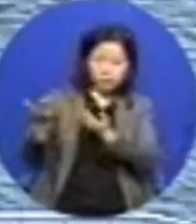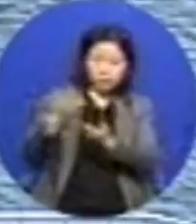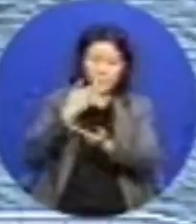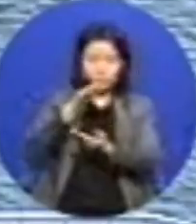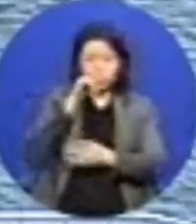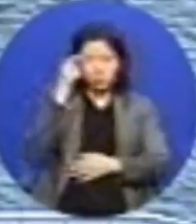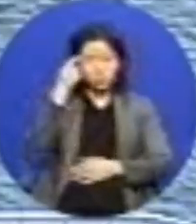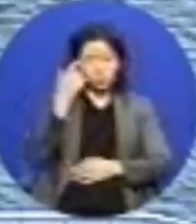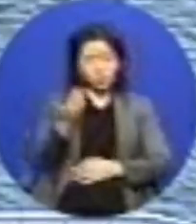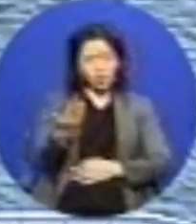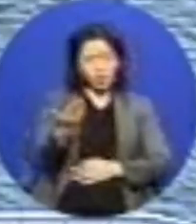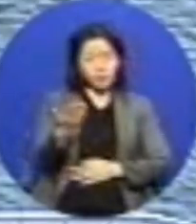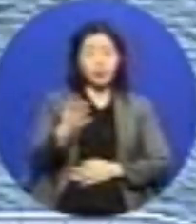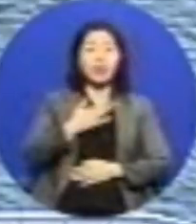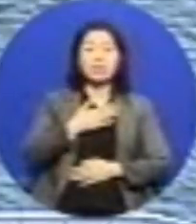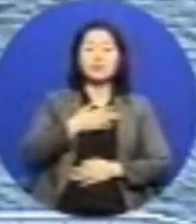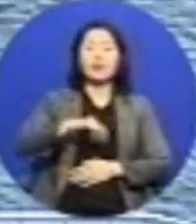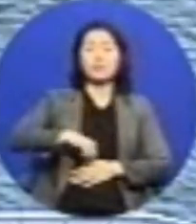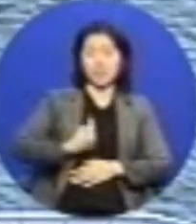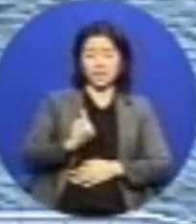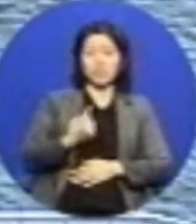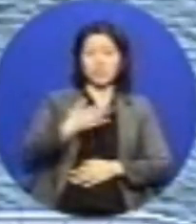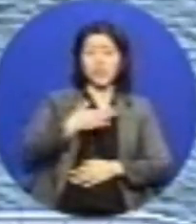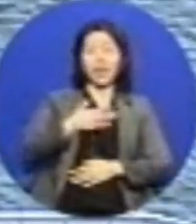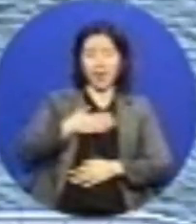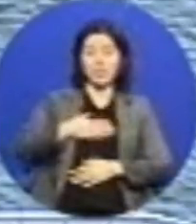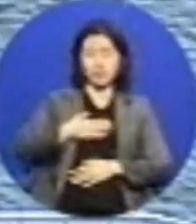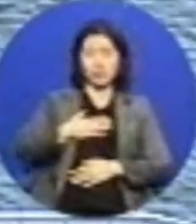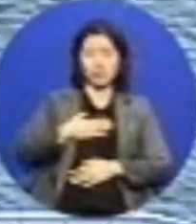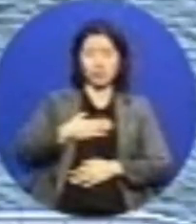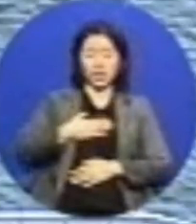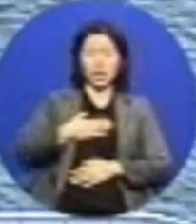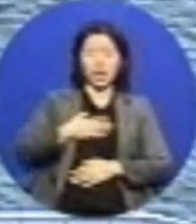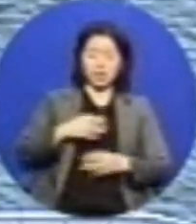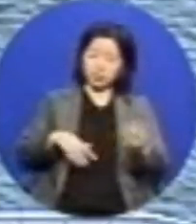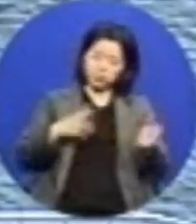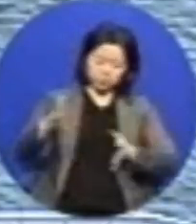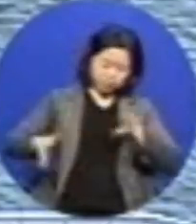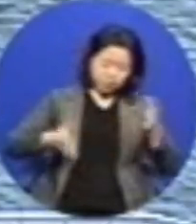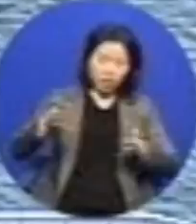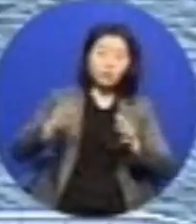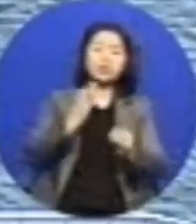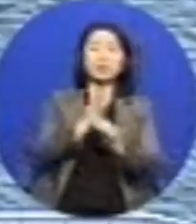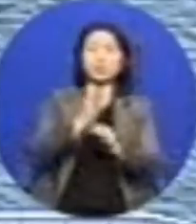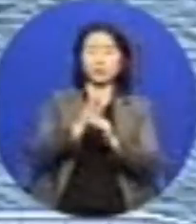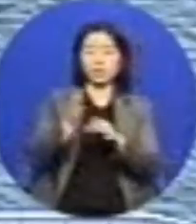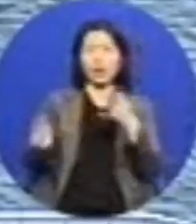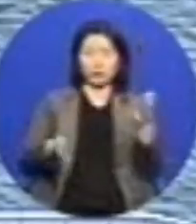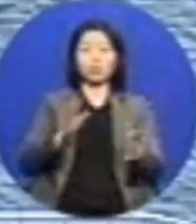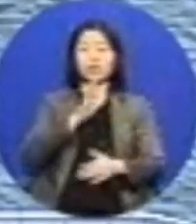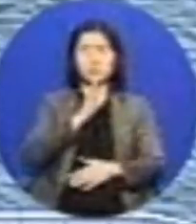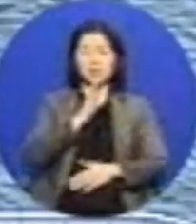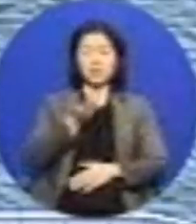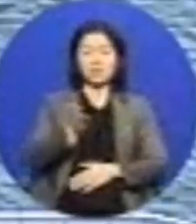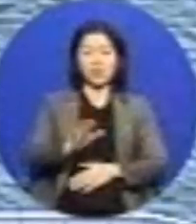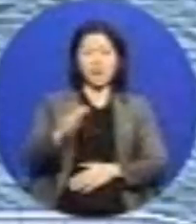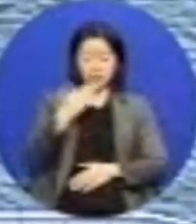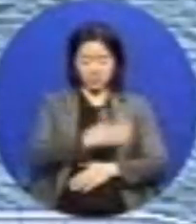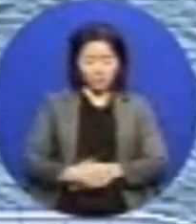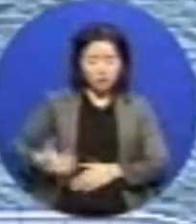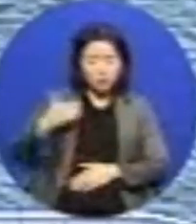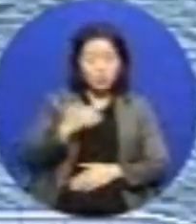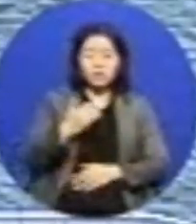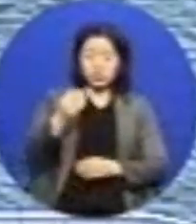저는 저 자신을 제가 알지 어 정말 엉터리 중에 엉터리 에요 제 육신적인